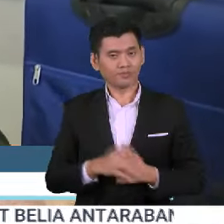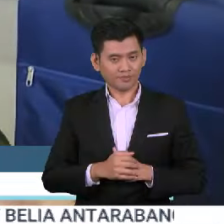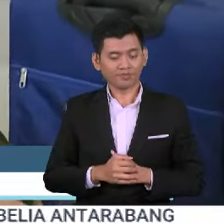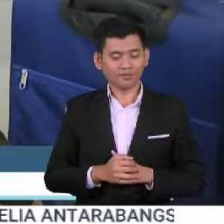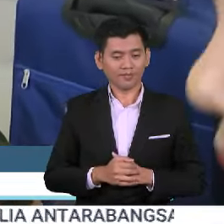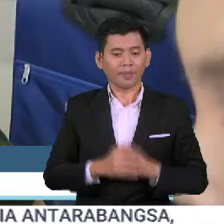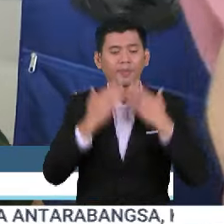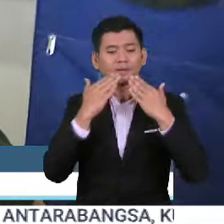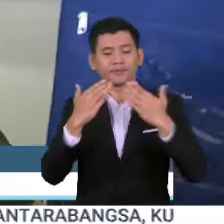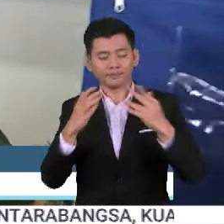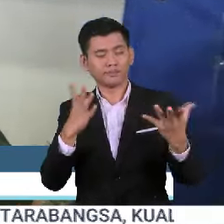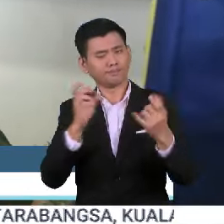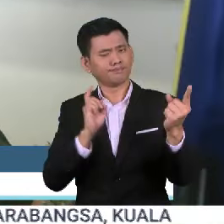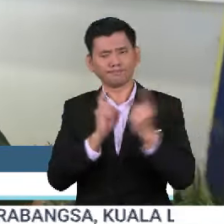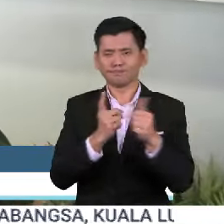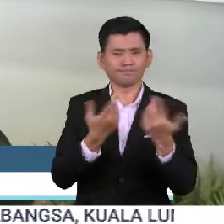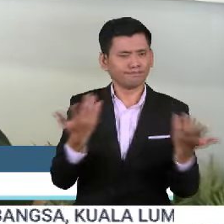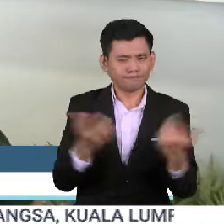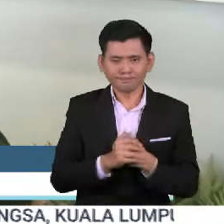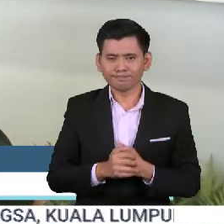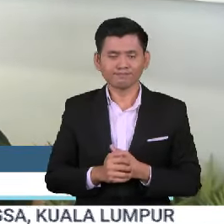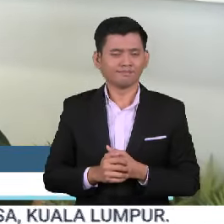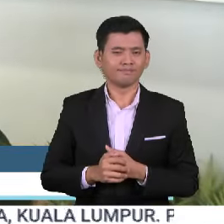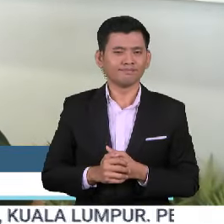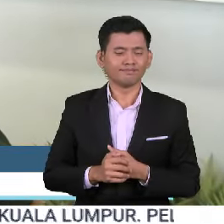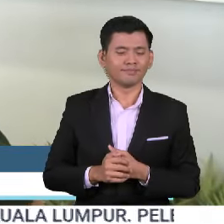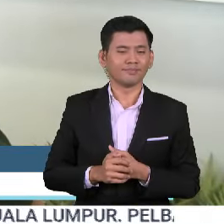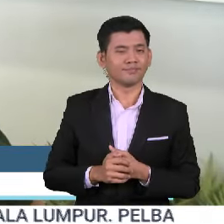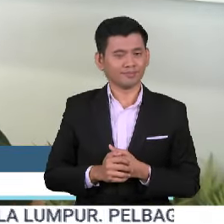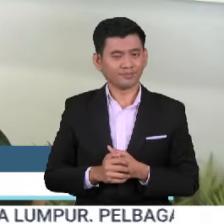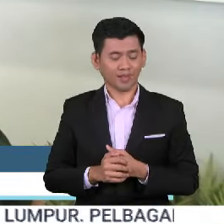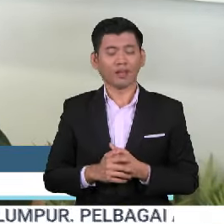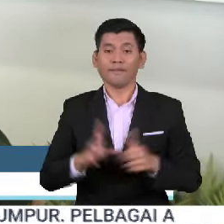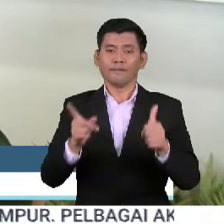Lepas dia akan nak jumpa dulu. Lepas tu dia beritahu lah.